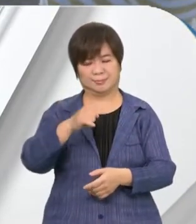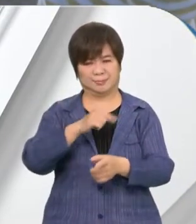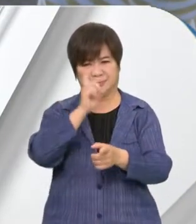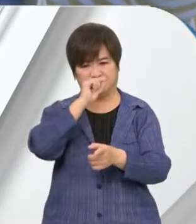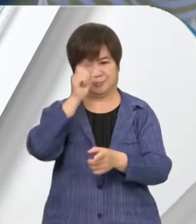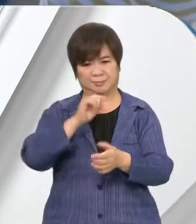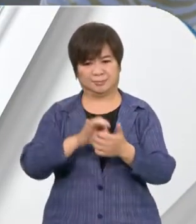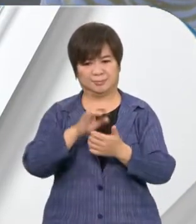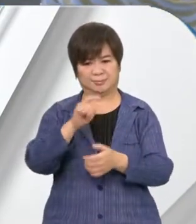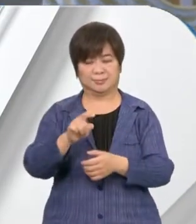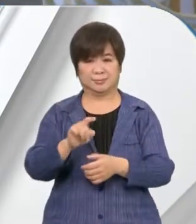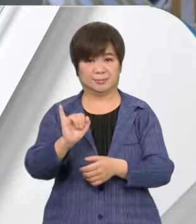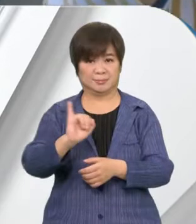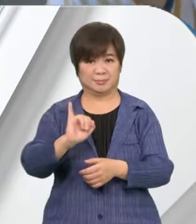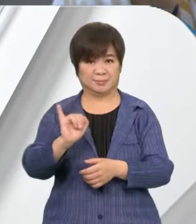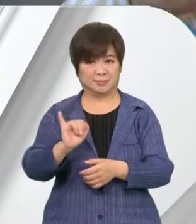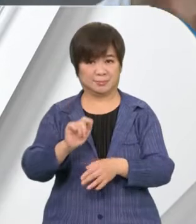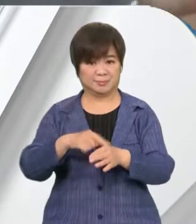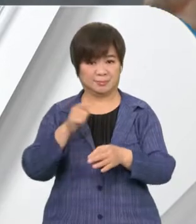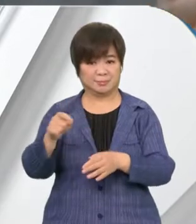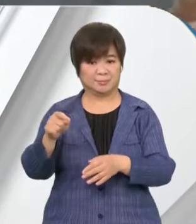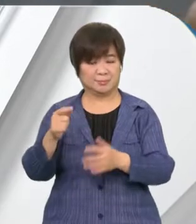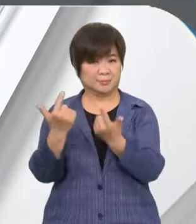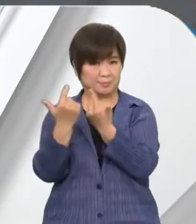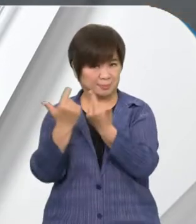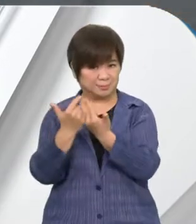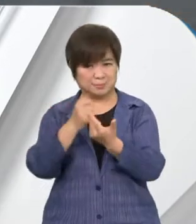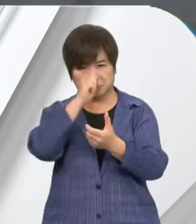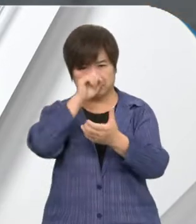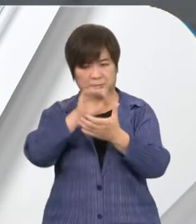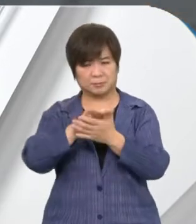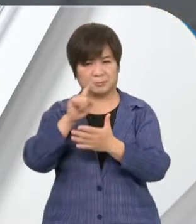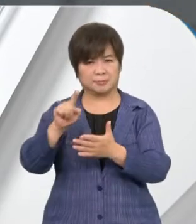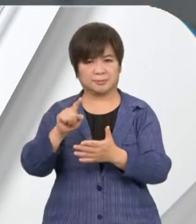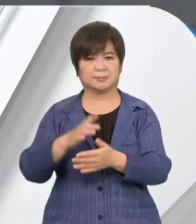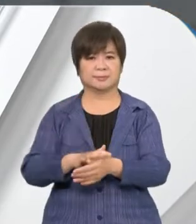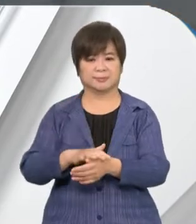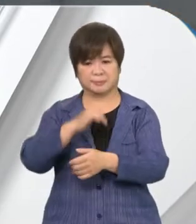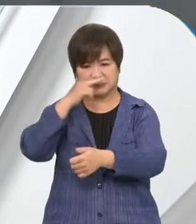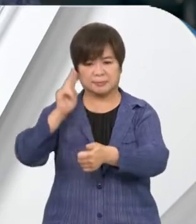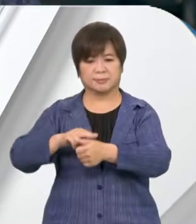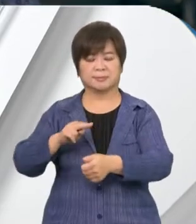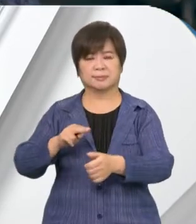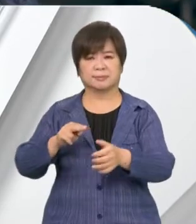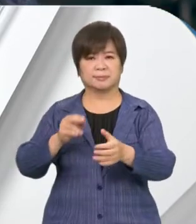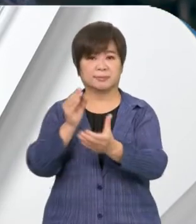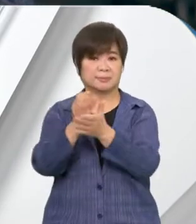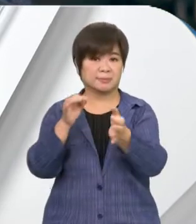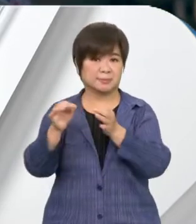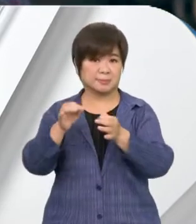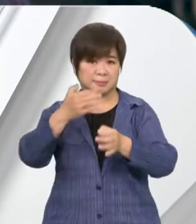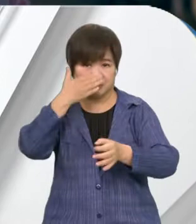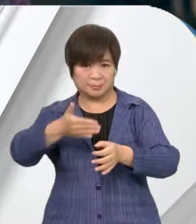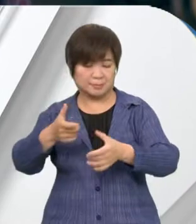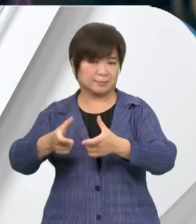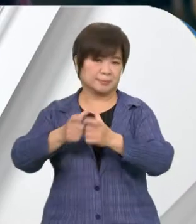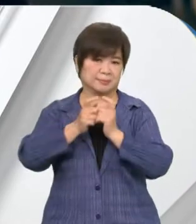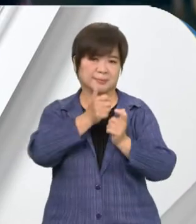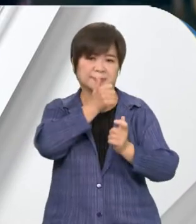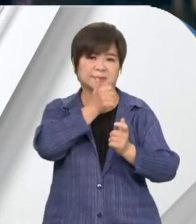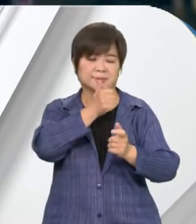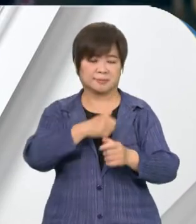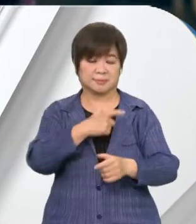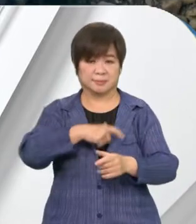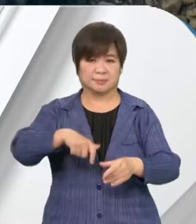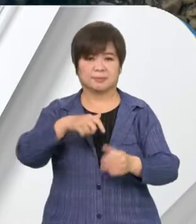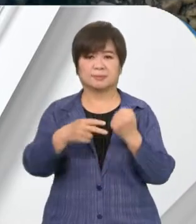家，故事发展对家家都特别，本好朋友反派挑自身历史牌过后，最末转到故乡县里中，是一